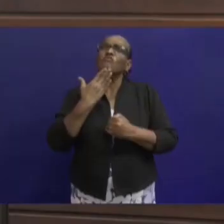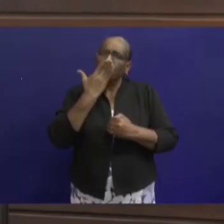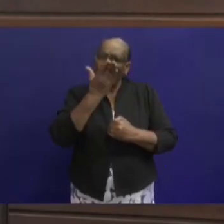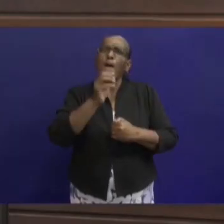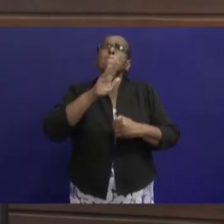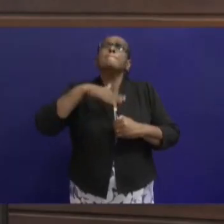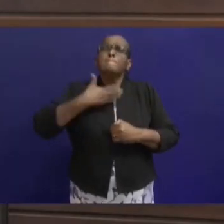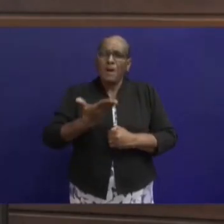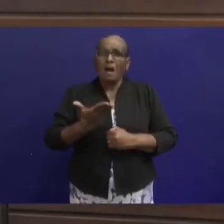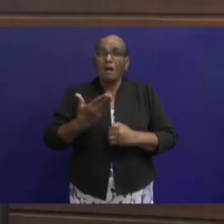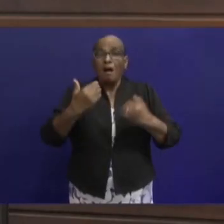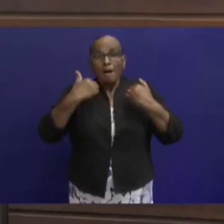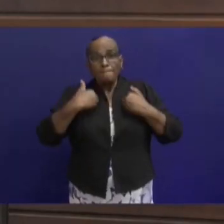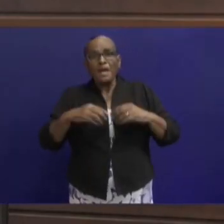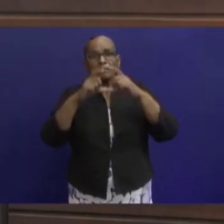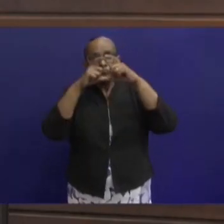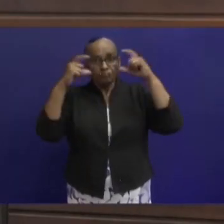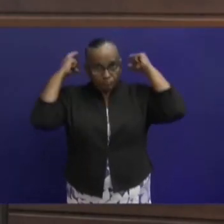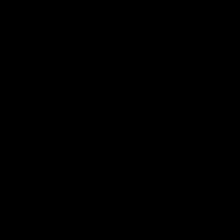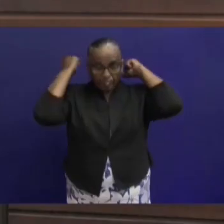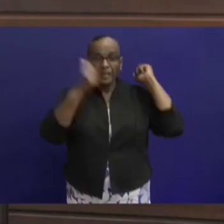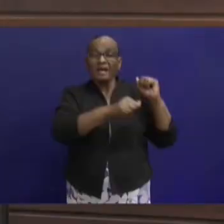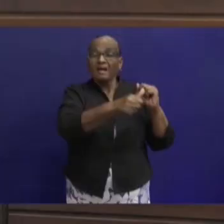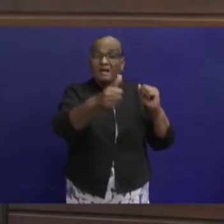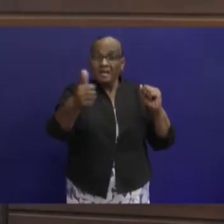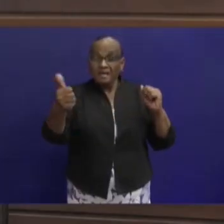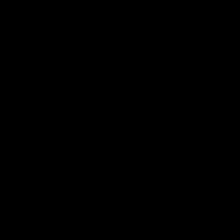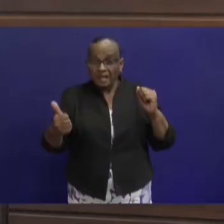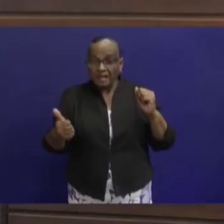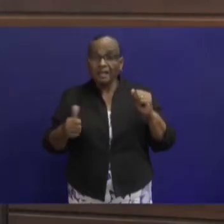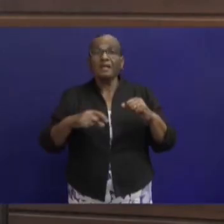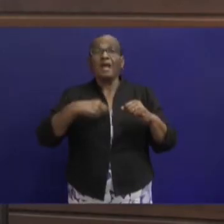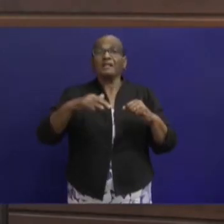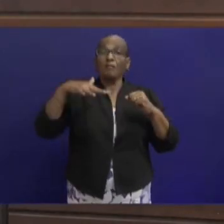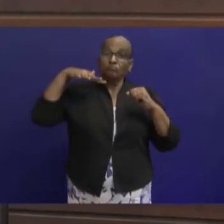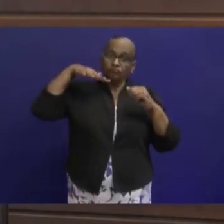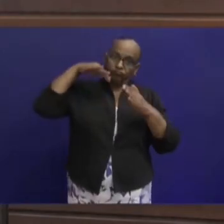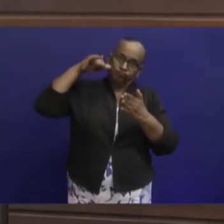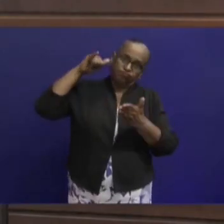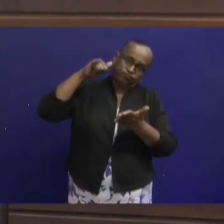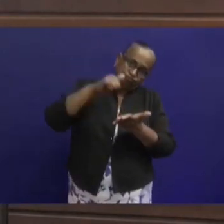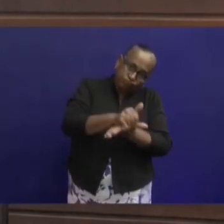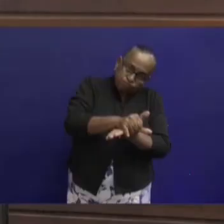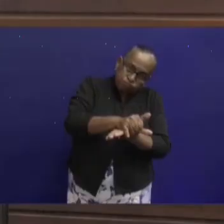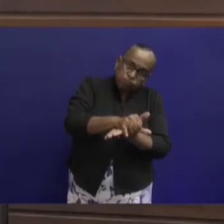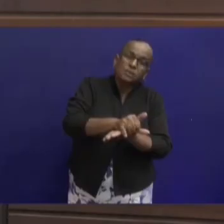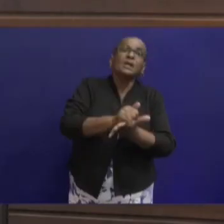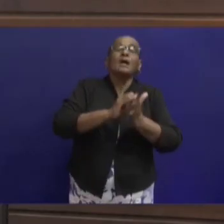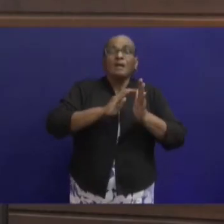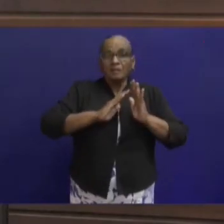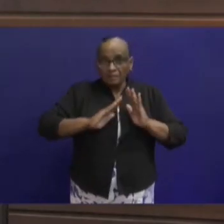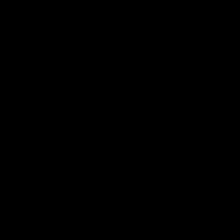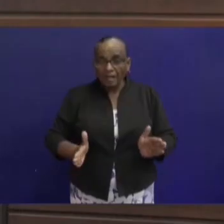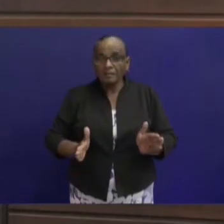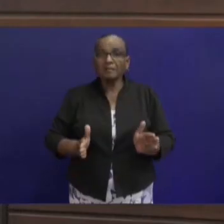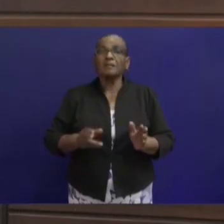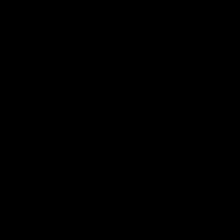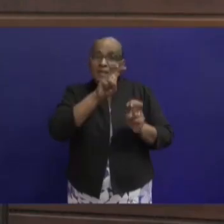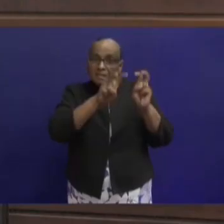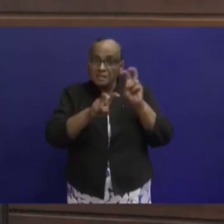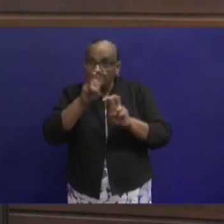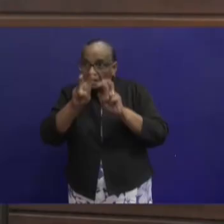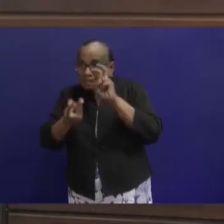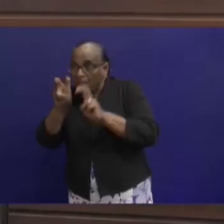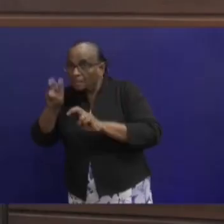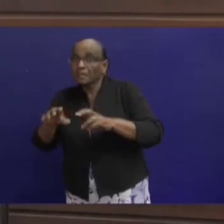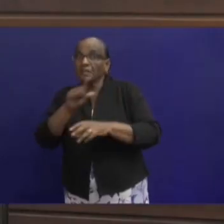De mensen worden allemaal voorzien van een mondkapje en wanneer ze eenmaal zijn geland op Surinaams grondgebied, dan gaat de screening op Zanderij